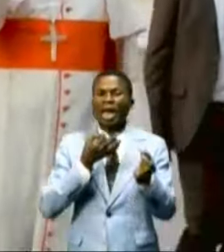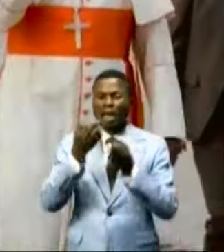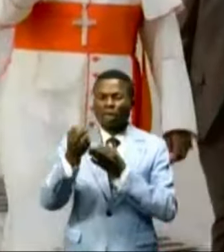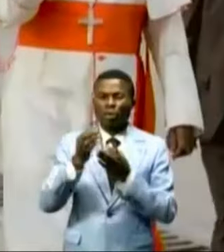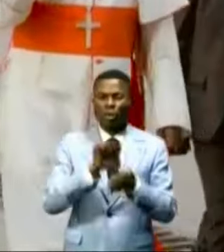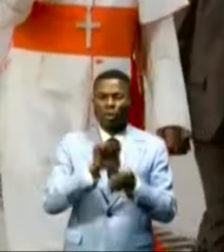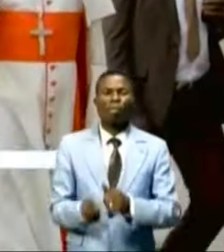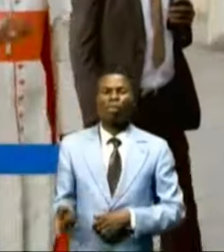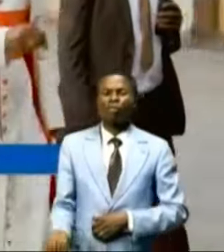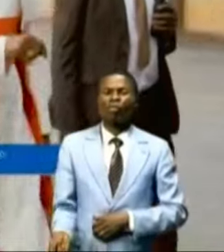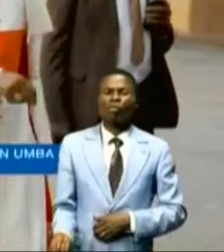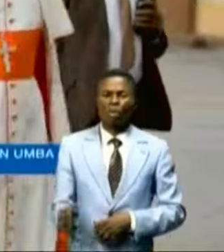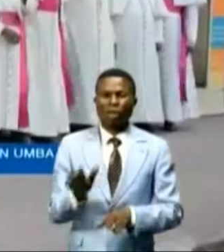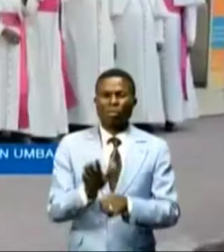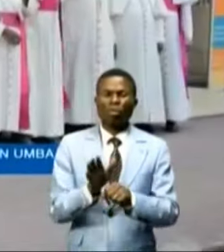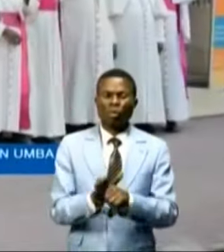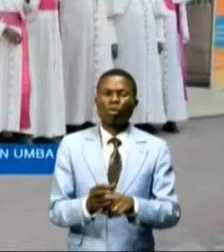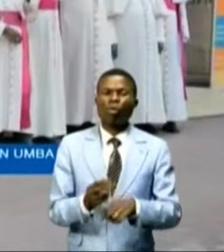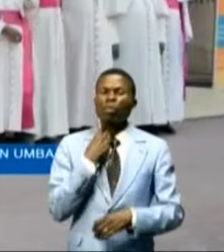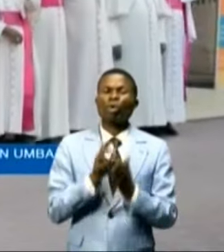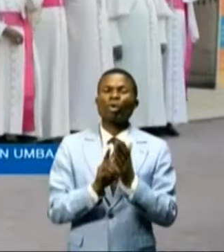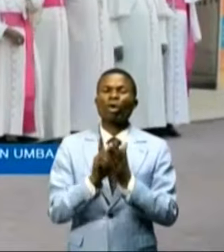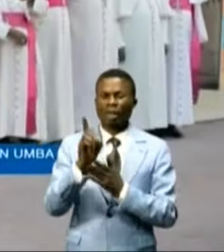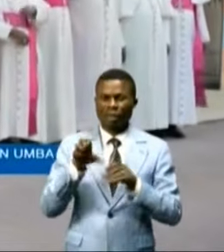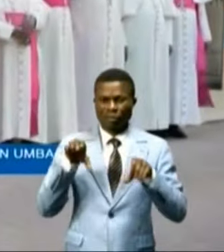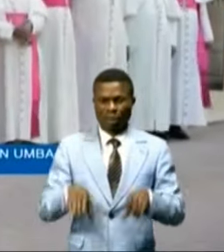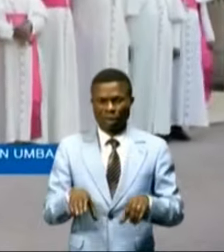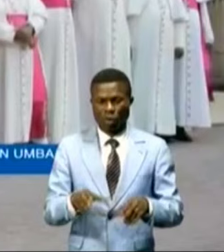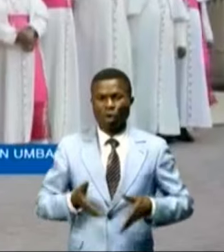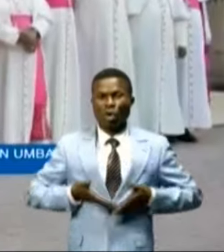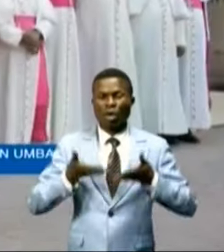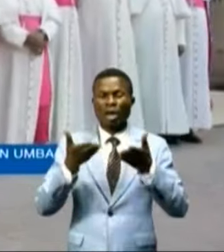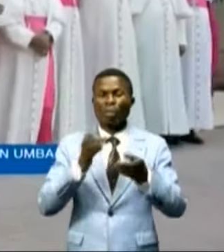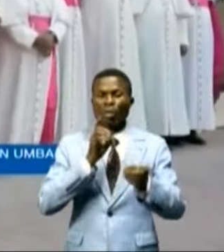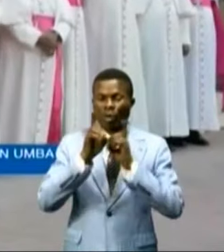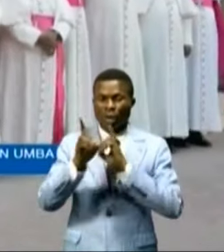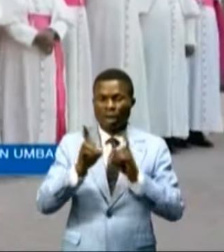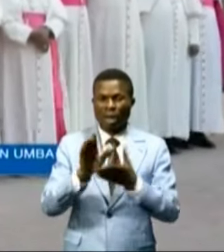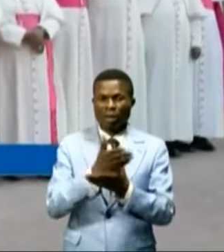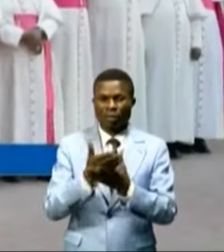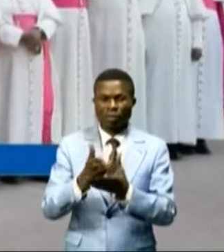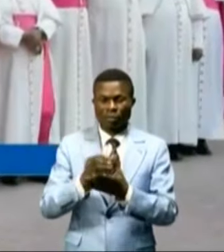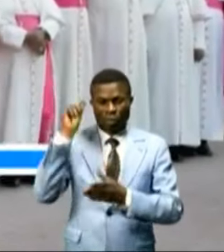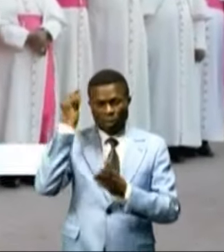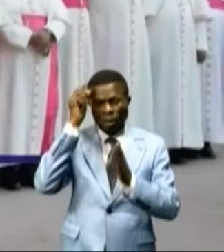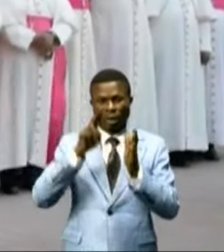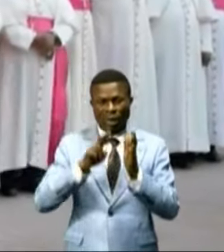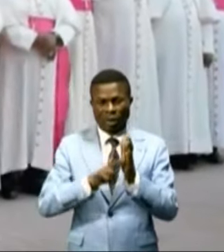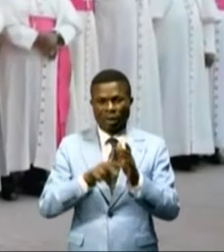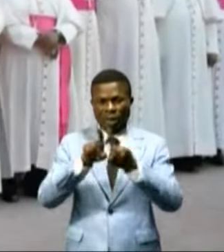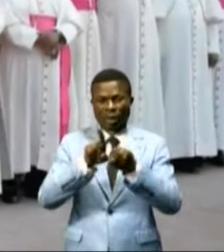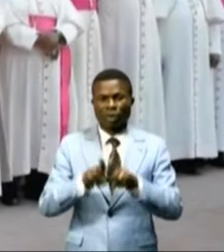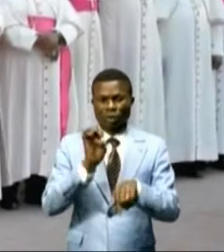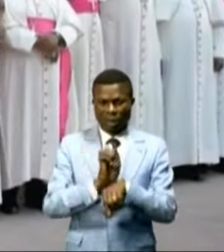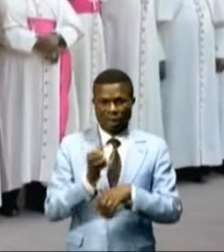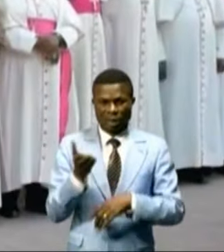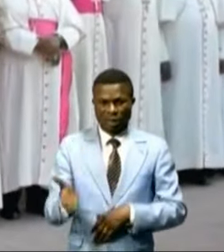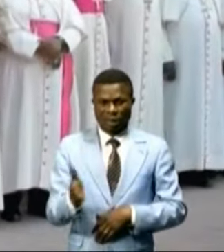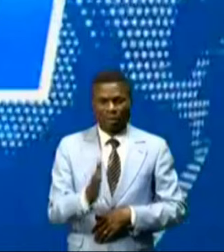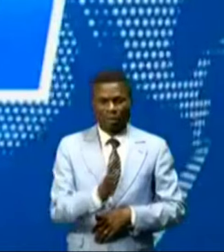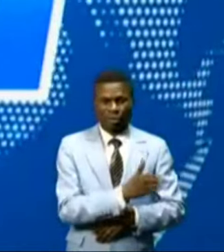frein au développement du pays. Ils ont également proposé le dialogue entre le pouvoir public et l'Église.